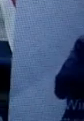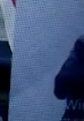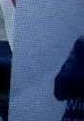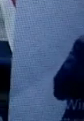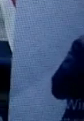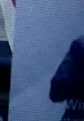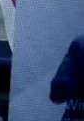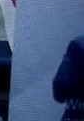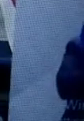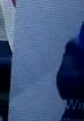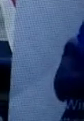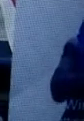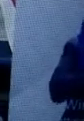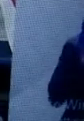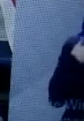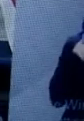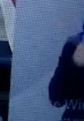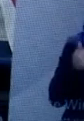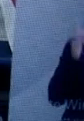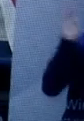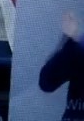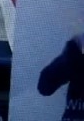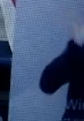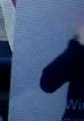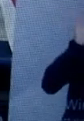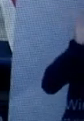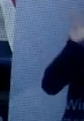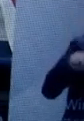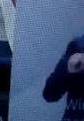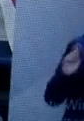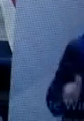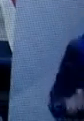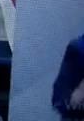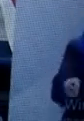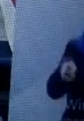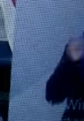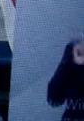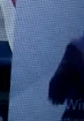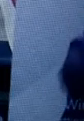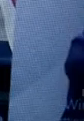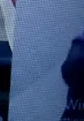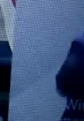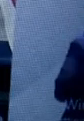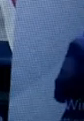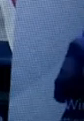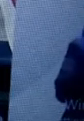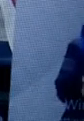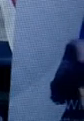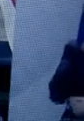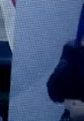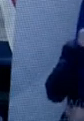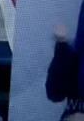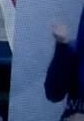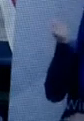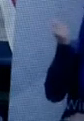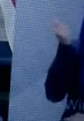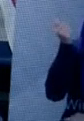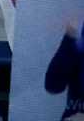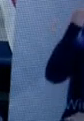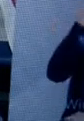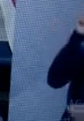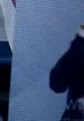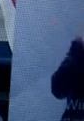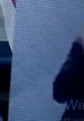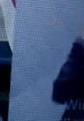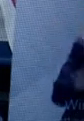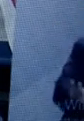Kementerian Kesihatan Malaysia mengambil tindakan yang cepat, tepat dan berkesan untuk